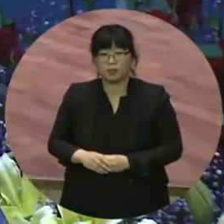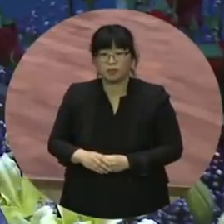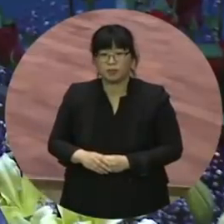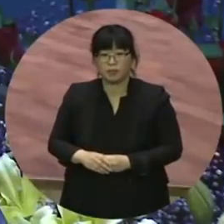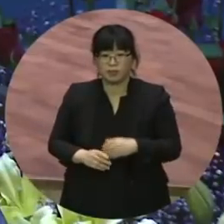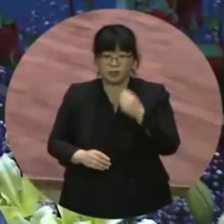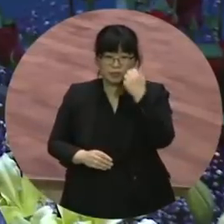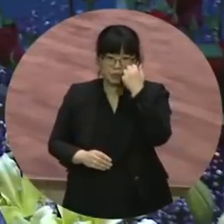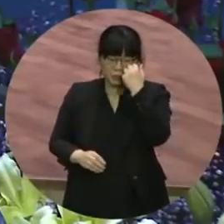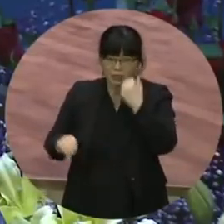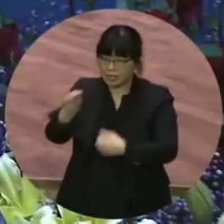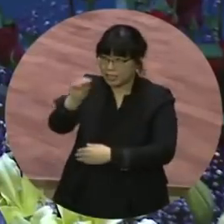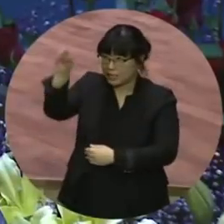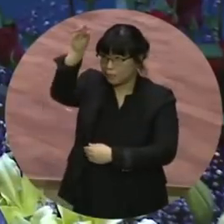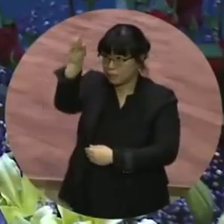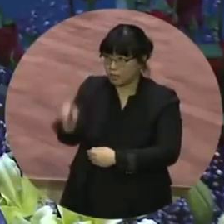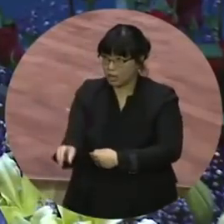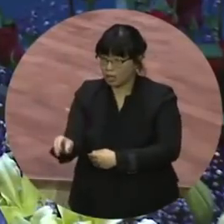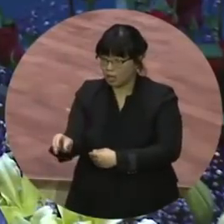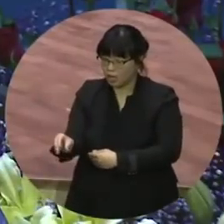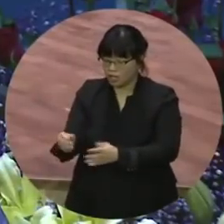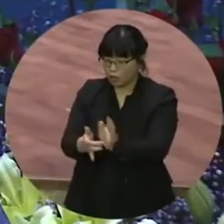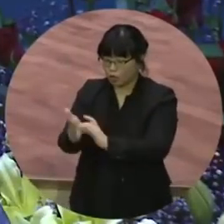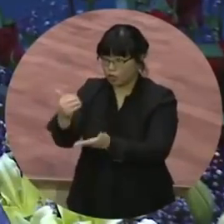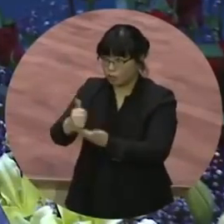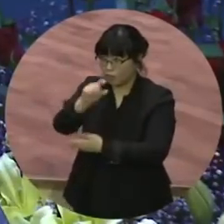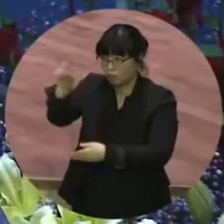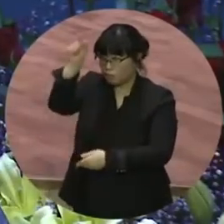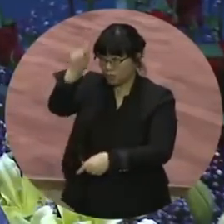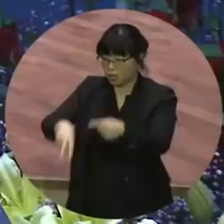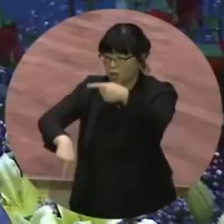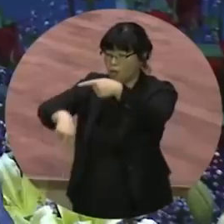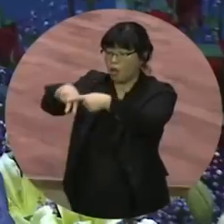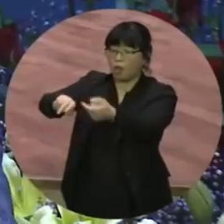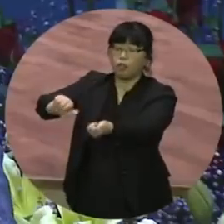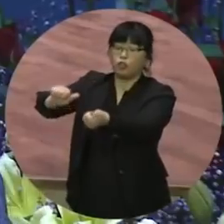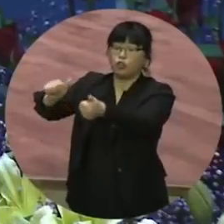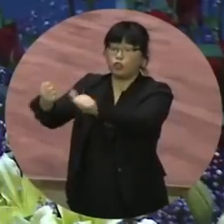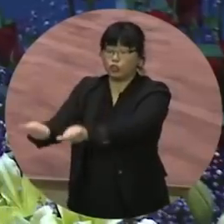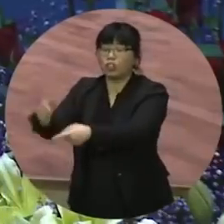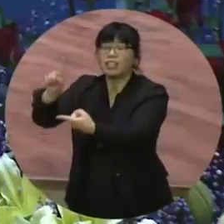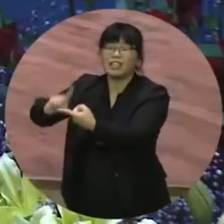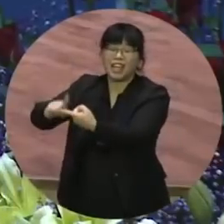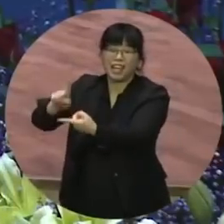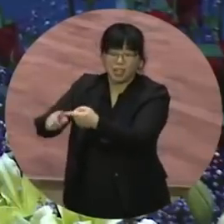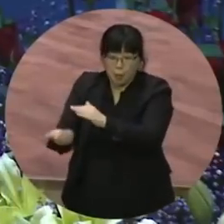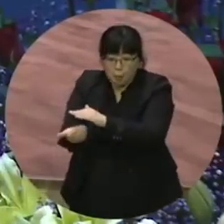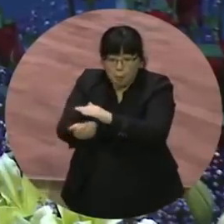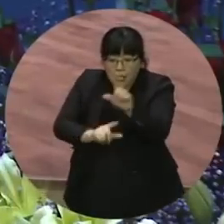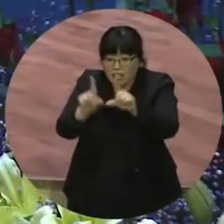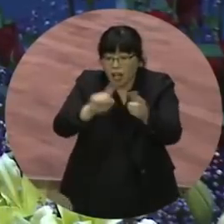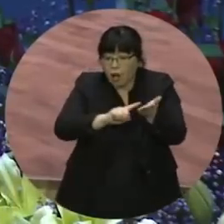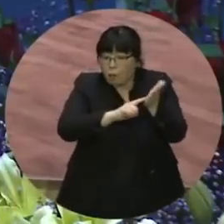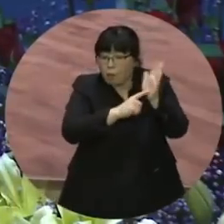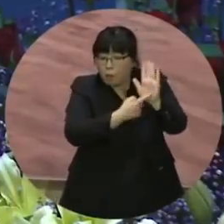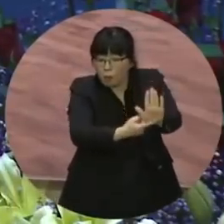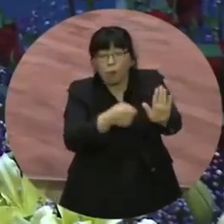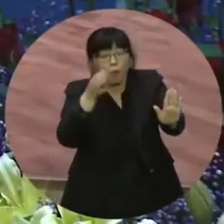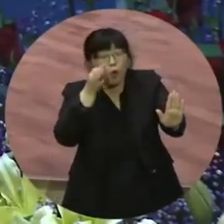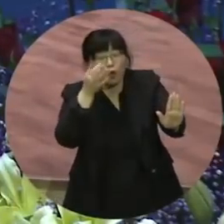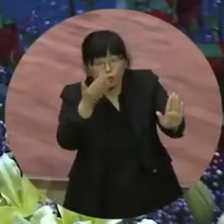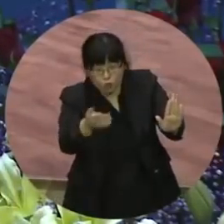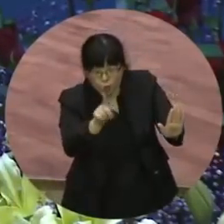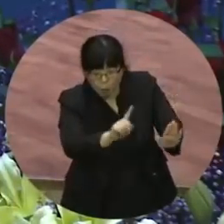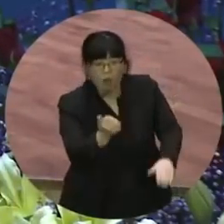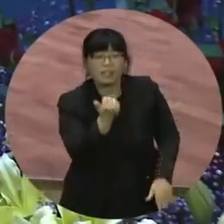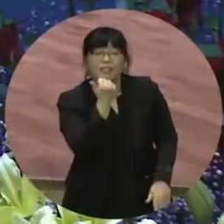십자가 사건 예표다 이 말이에요. 예표. 자, 절대 믿음의 삶이라는 것은요, 언약 성취의